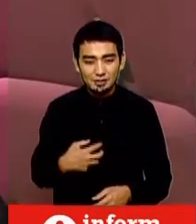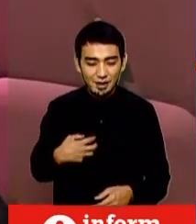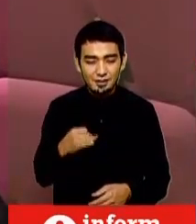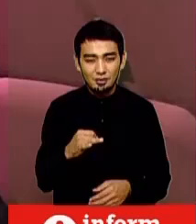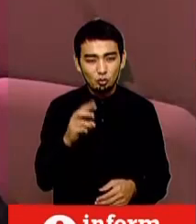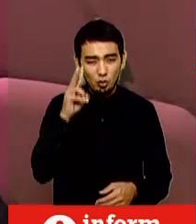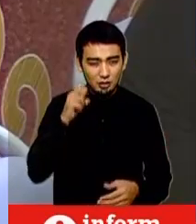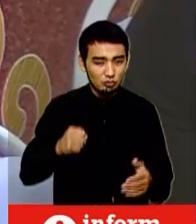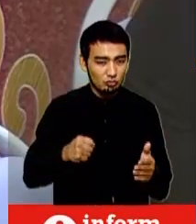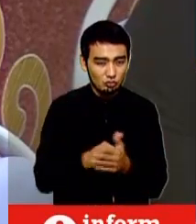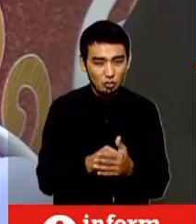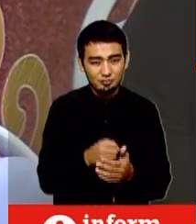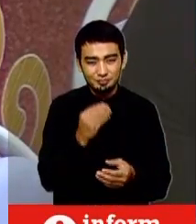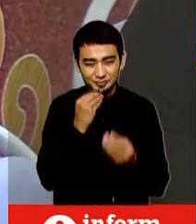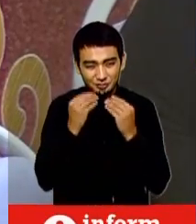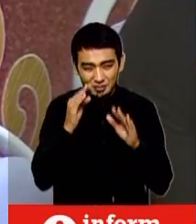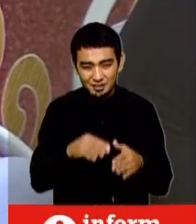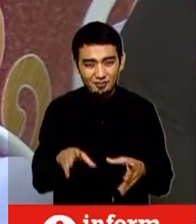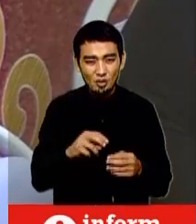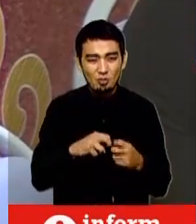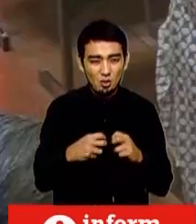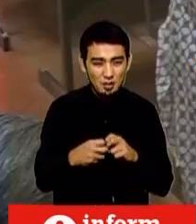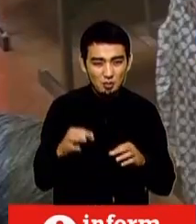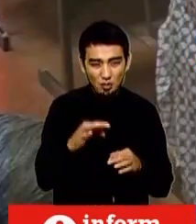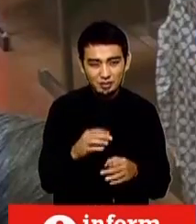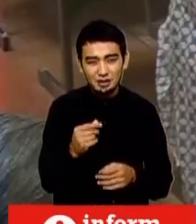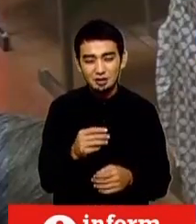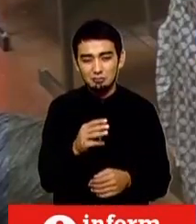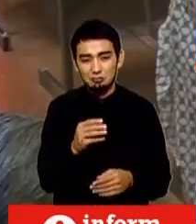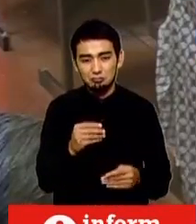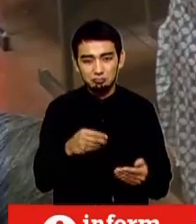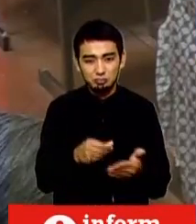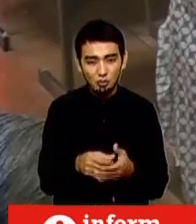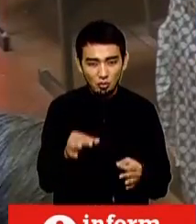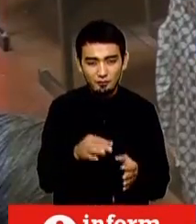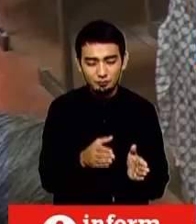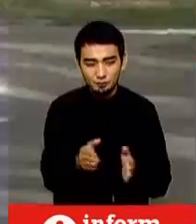асханадан әжетханаға дейінгі қордаланып қалған мәселелер мен төлемақының жайын жан-жақты